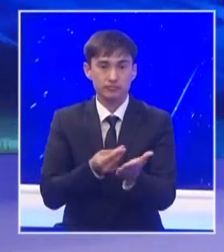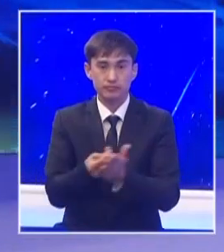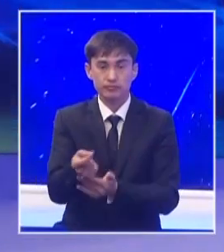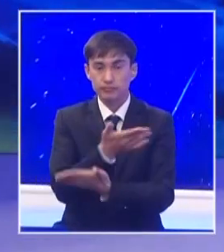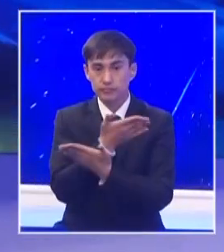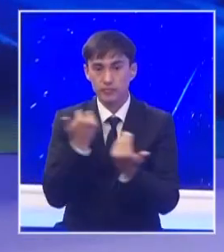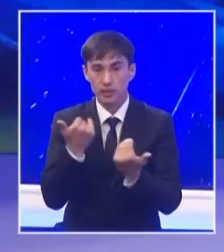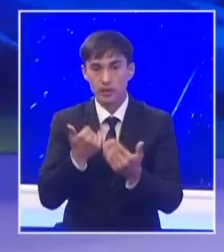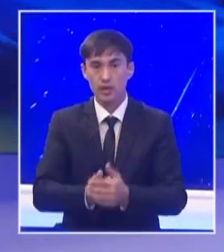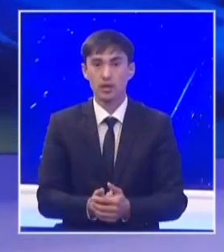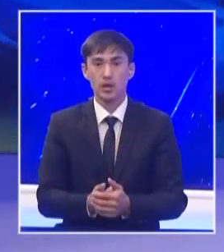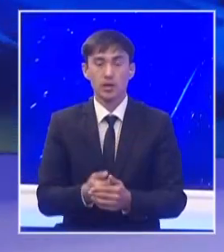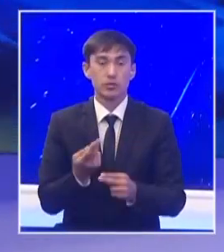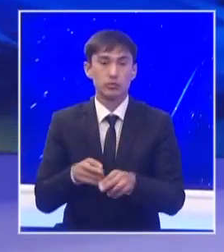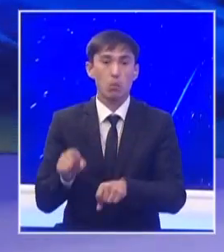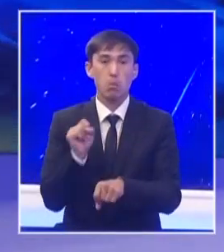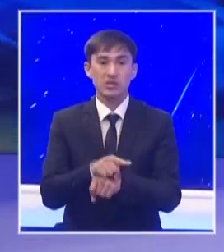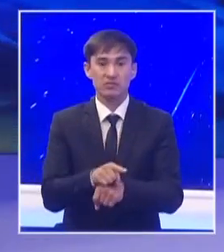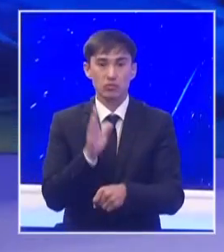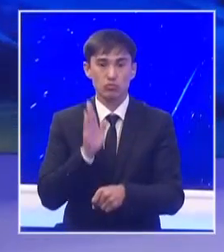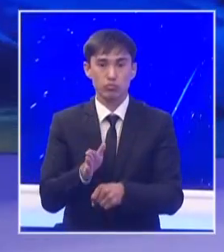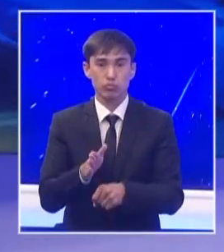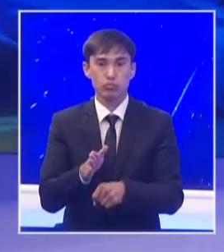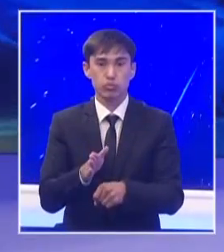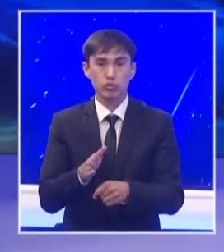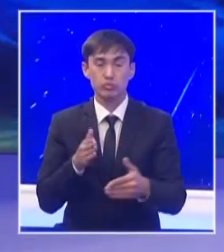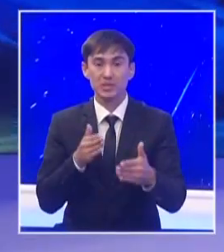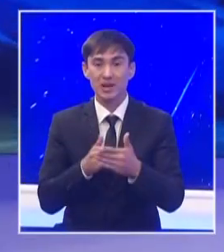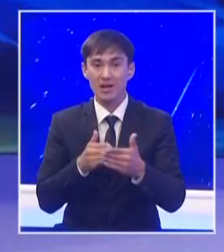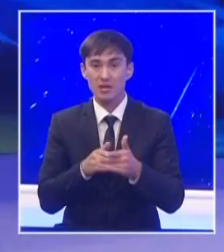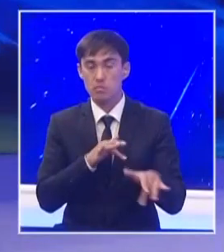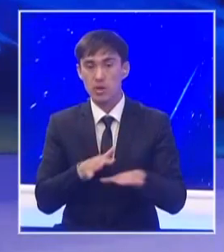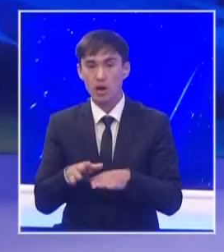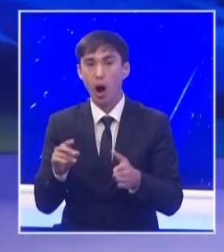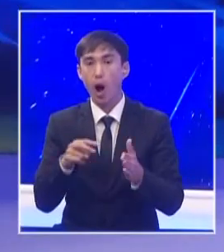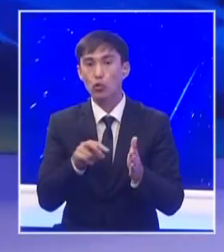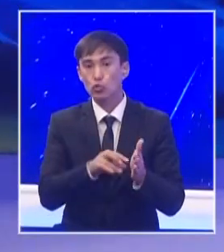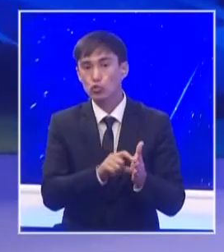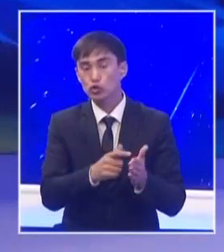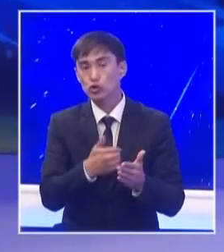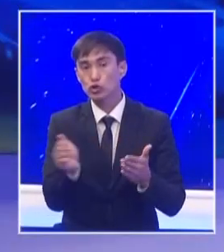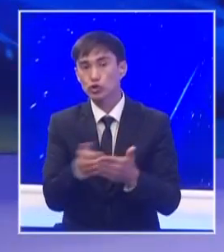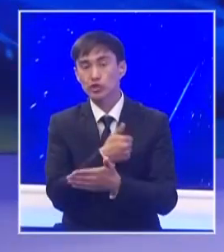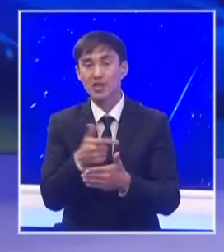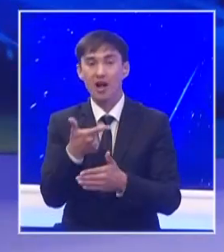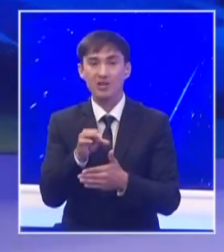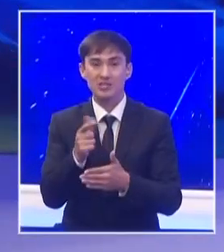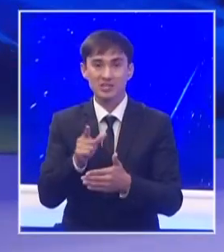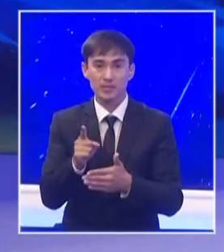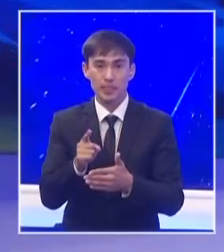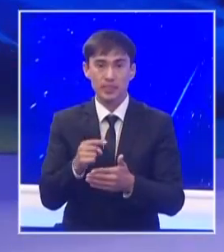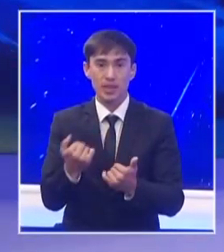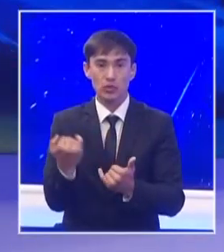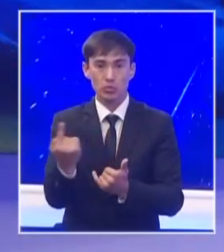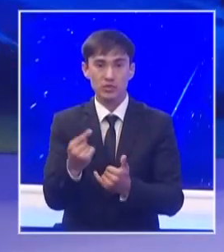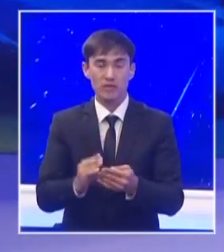воздействия на злостных неплательщиков. А потому поставщик вынужден прибегнуть к крайней мере – отключение от системы газоснабжения. На